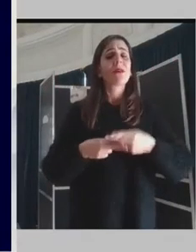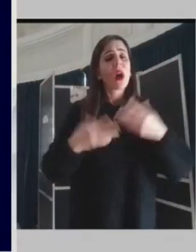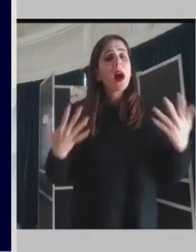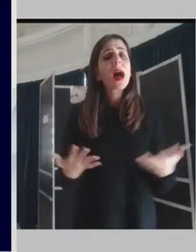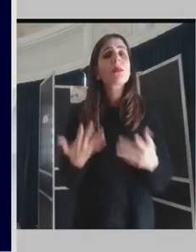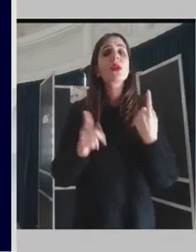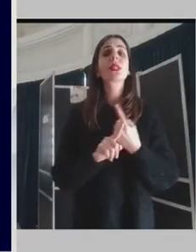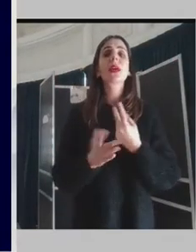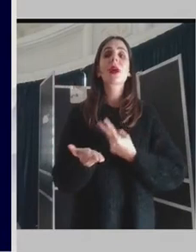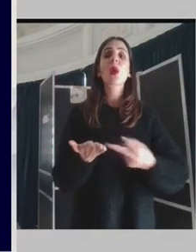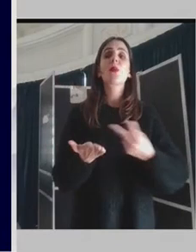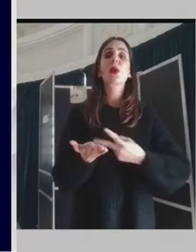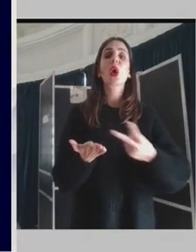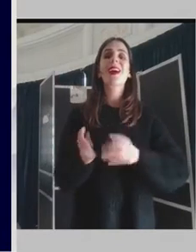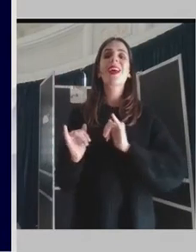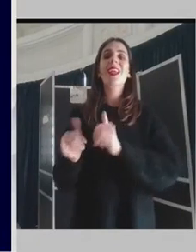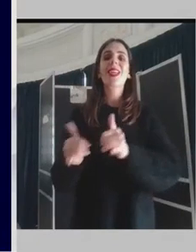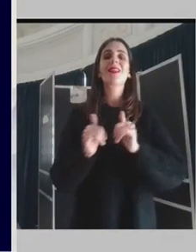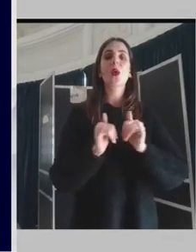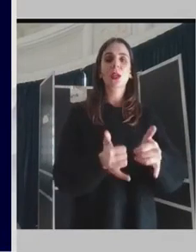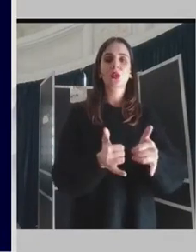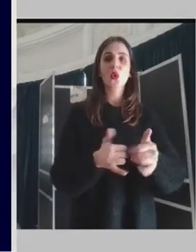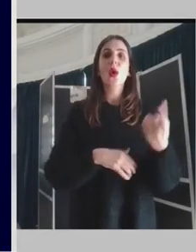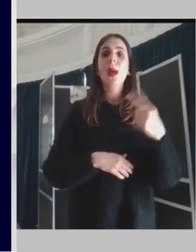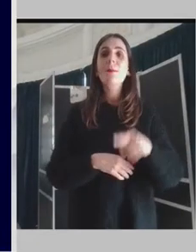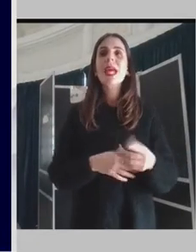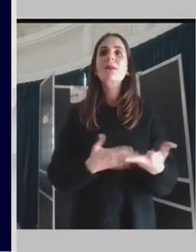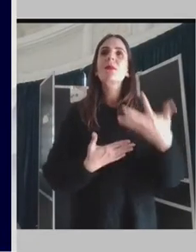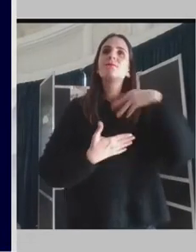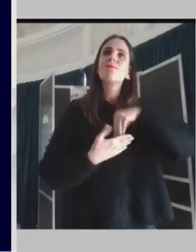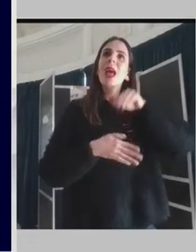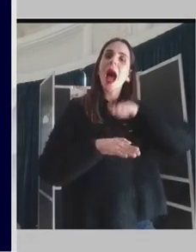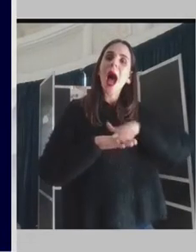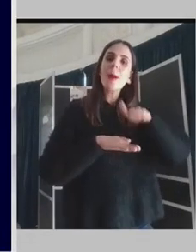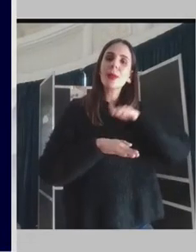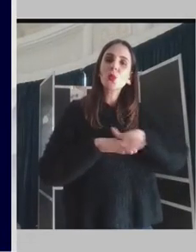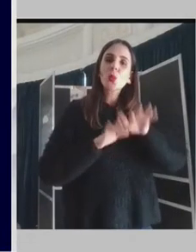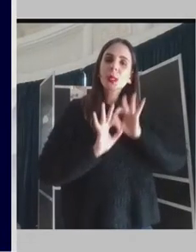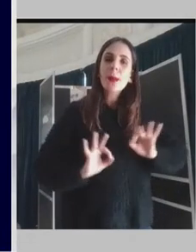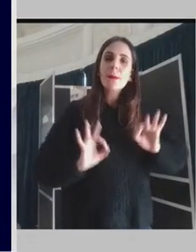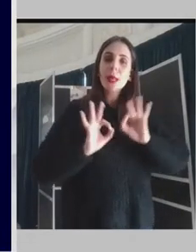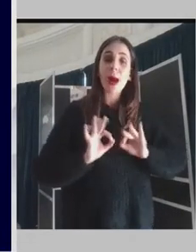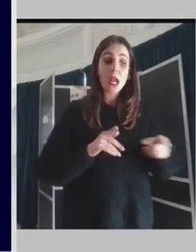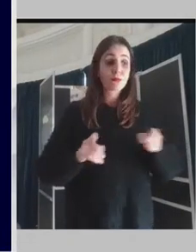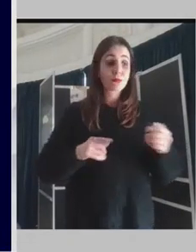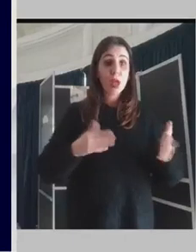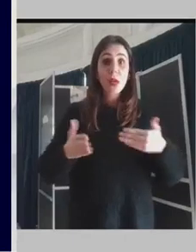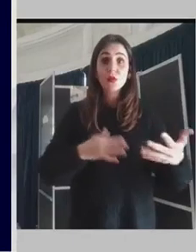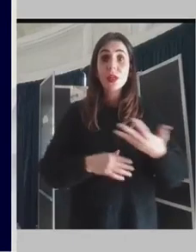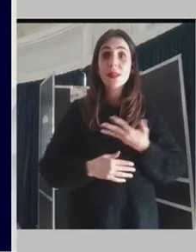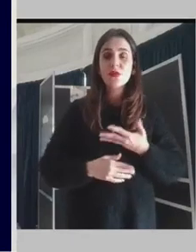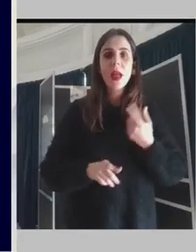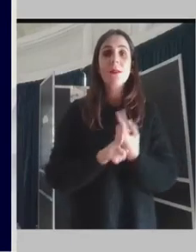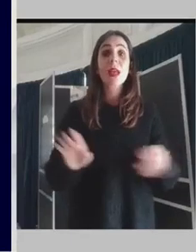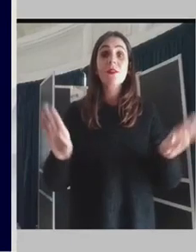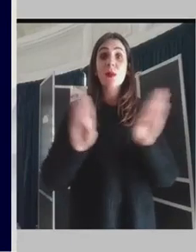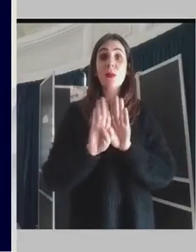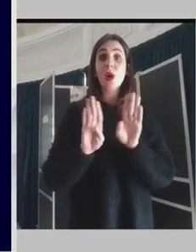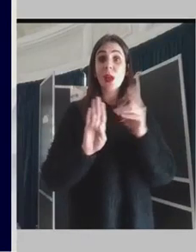l'evacuazione, la prova di evacuazione, per fare abitudine a uscire in caso di emergenza da un'altra parte,